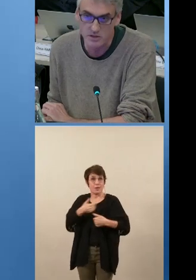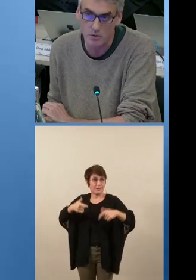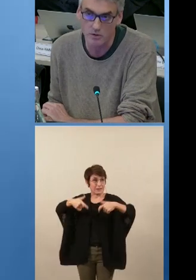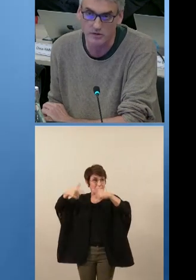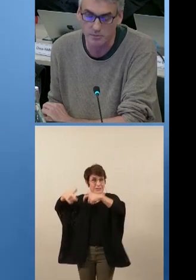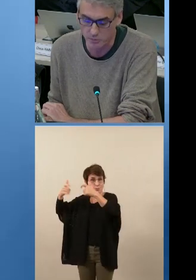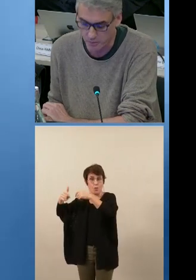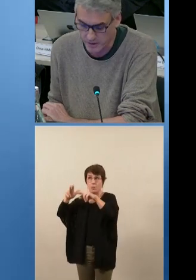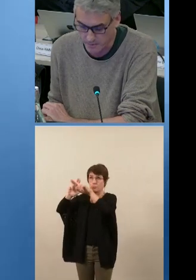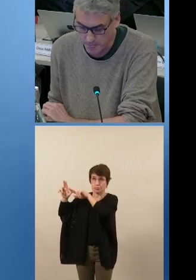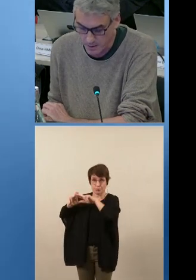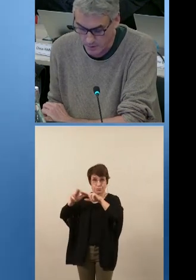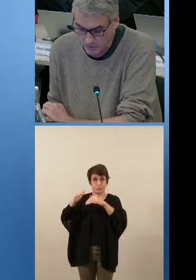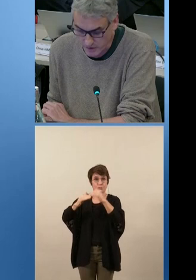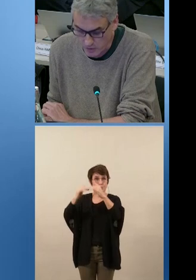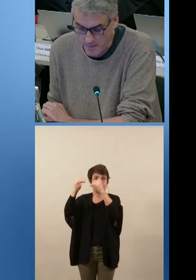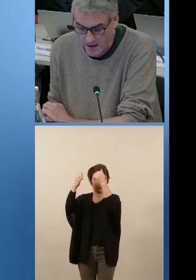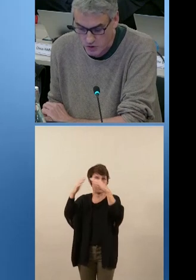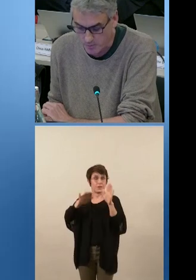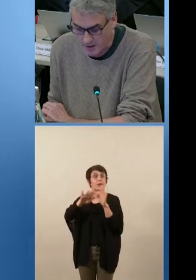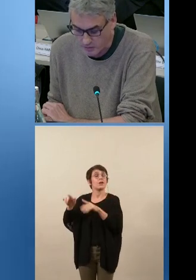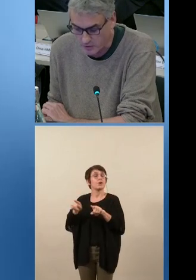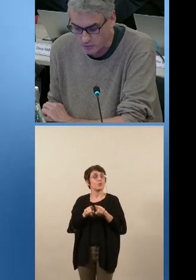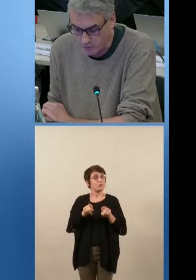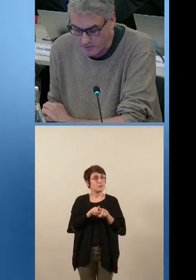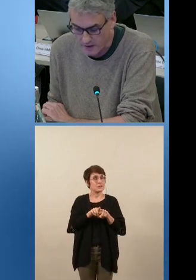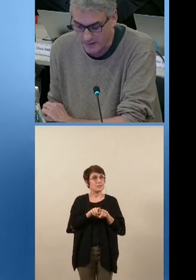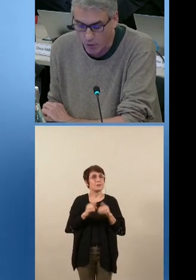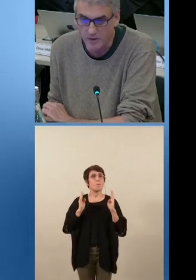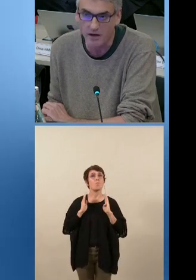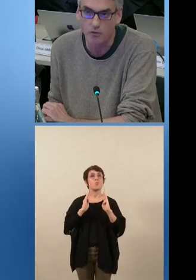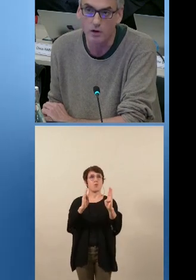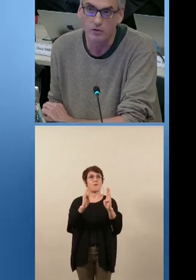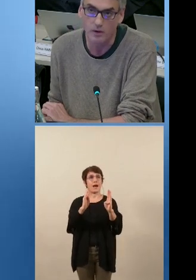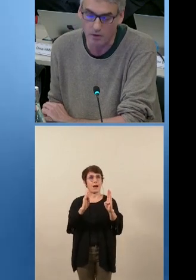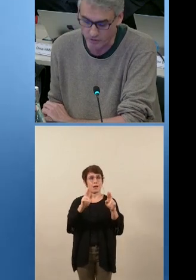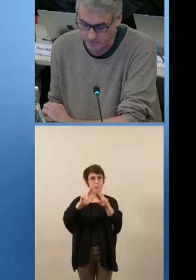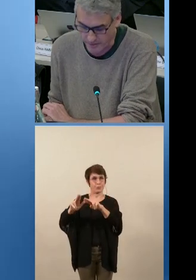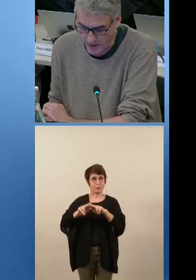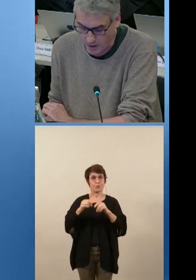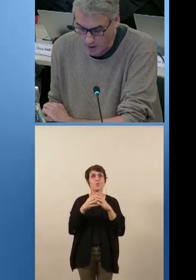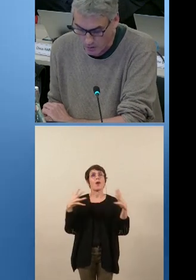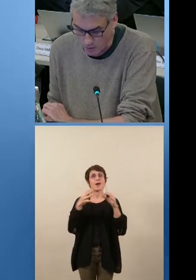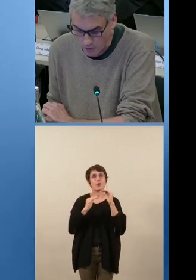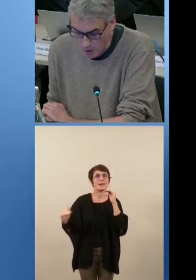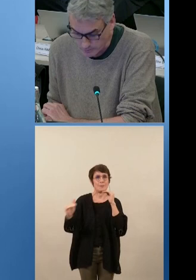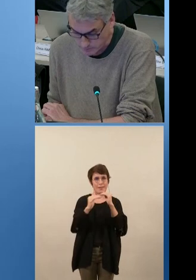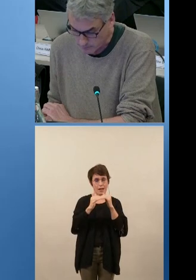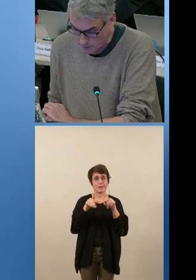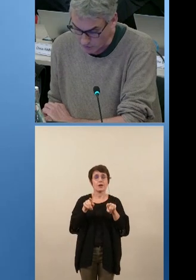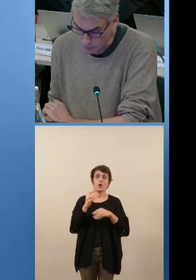aménagements des espaces publics mais aussi le démarrage opérationnel du boulevard et les premiers travaux sur la grande esplanade ou